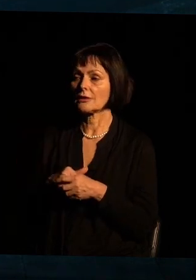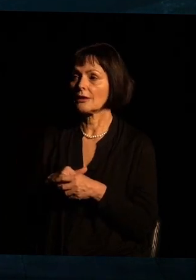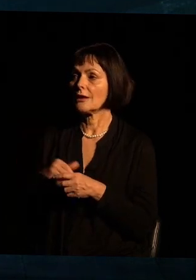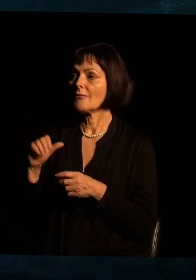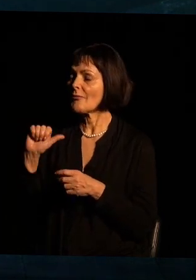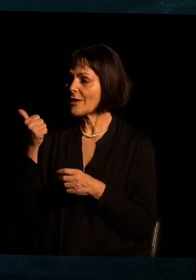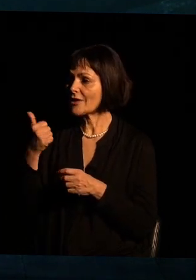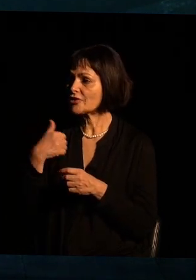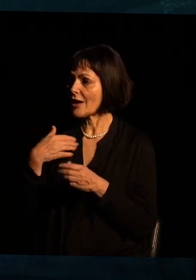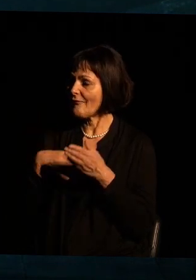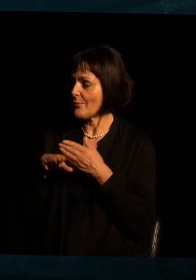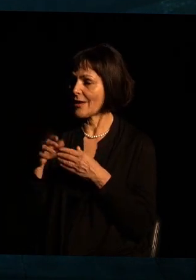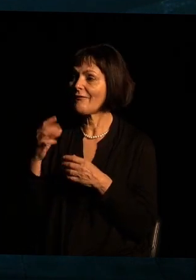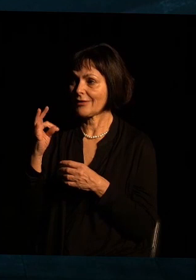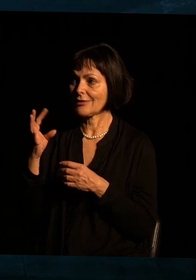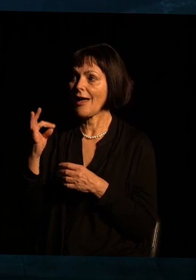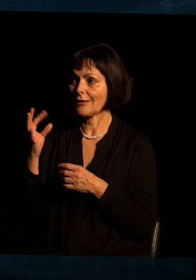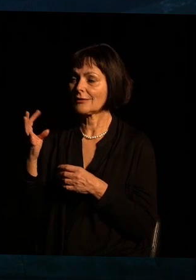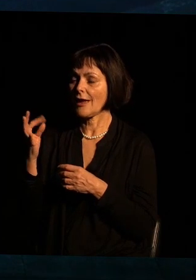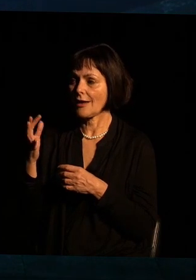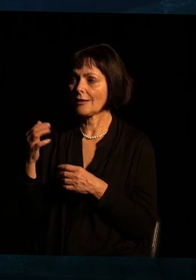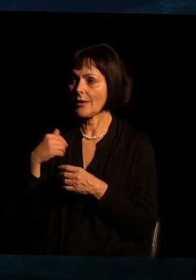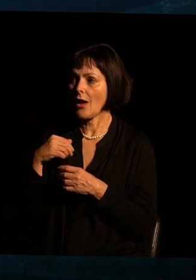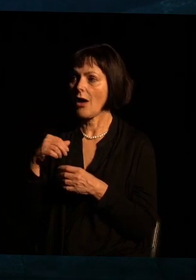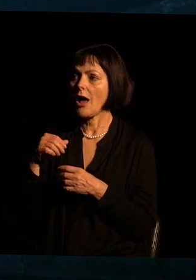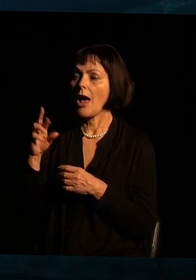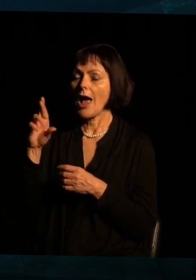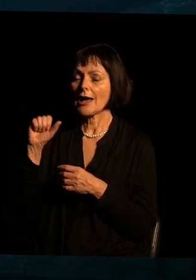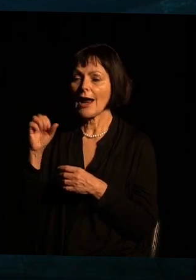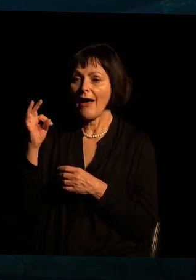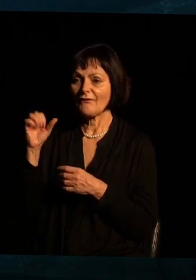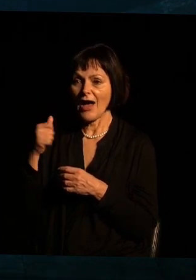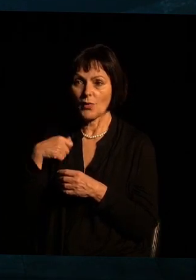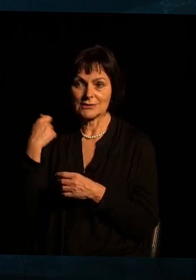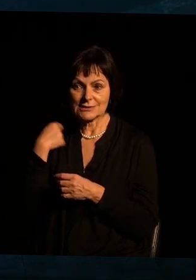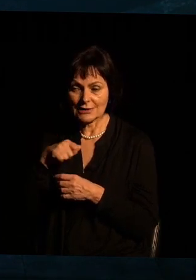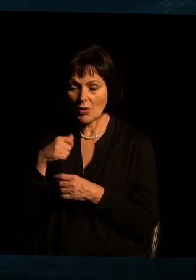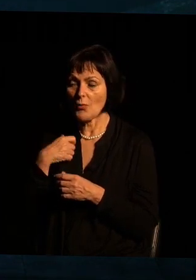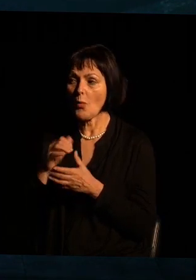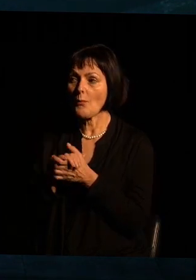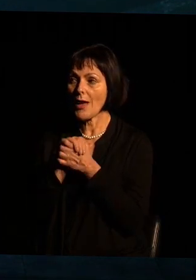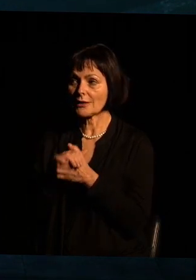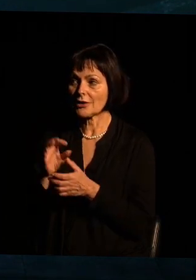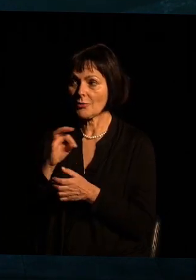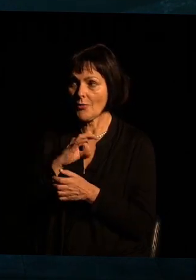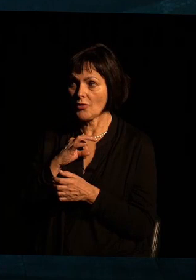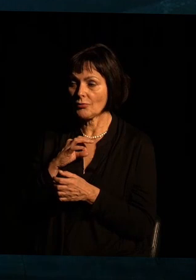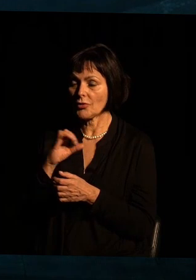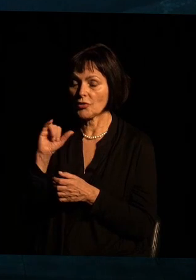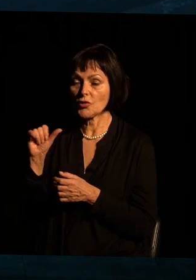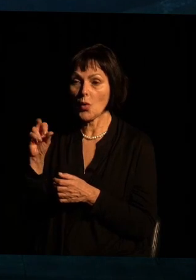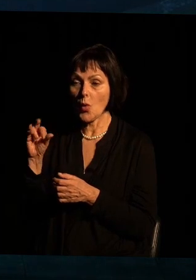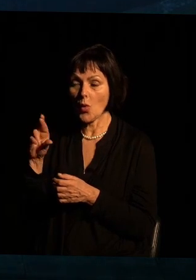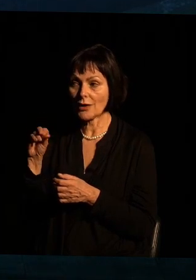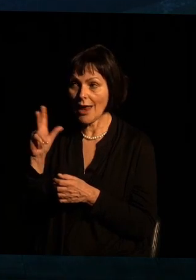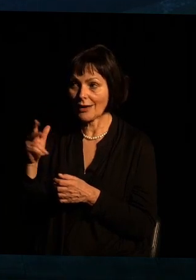w tej pierwszej wyprawie polskiej na... Wtedy, kiedy Rafał Hołda zginął. On był partnerem moim i Jurka Kukuczki.